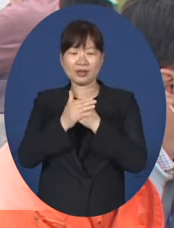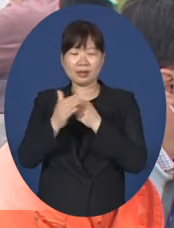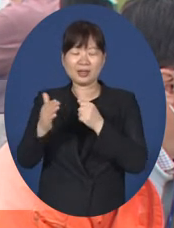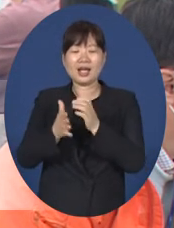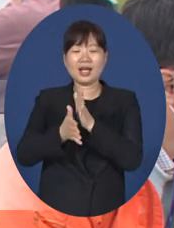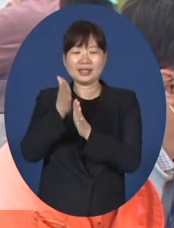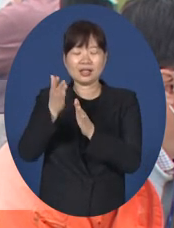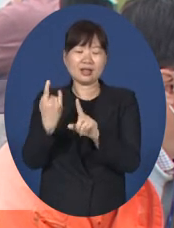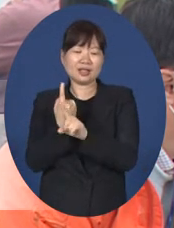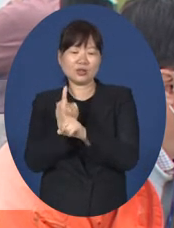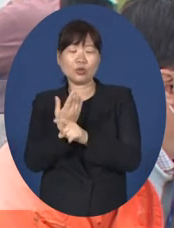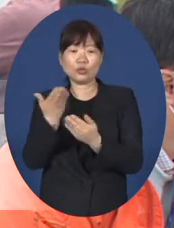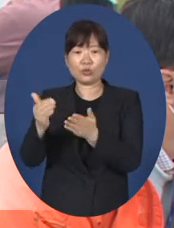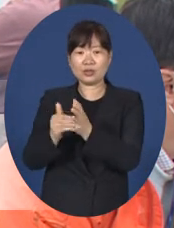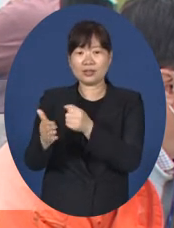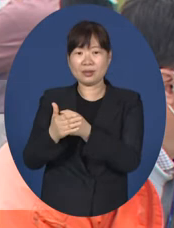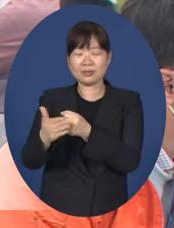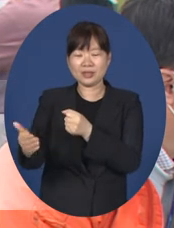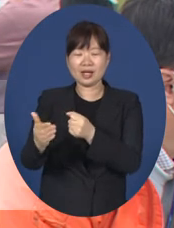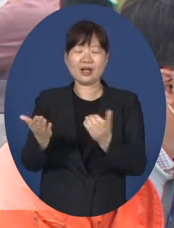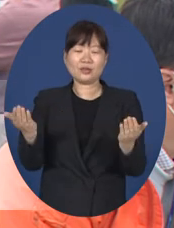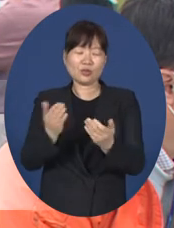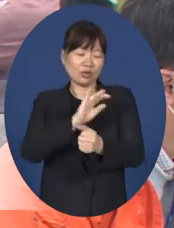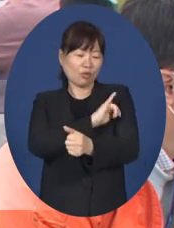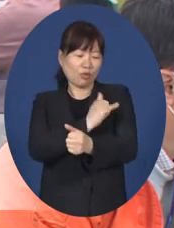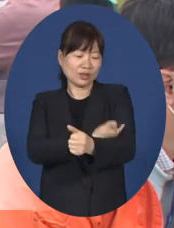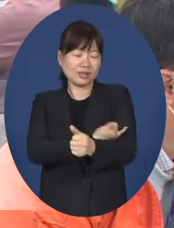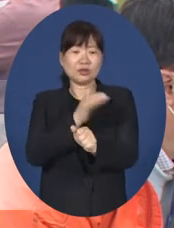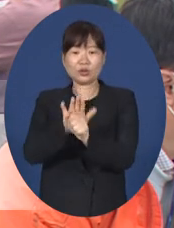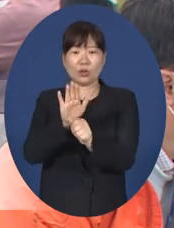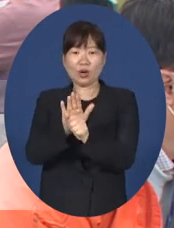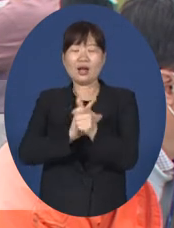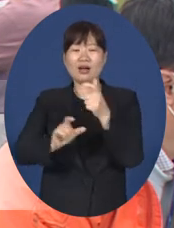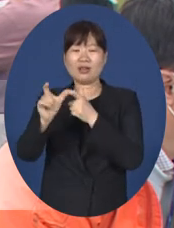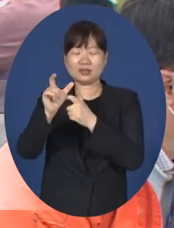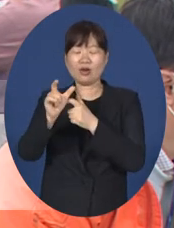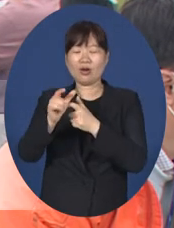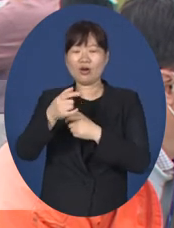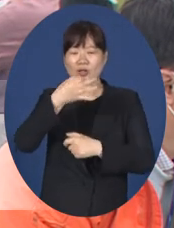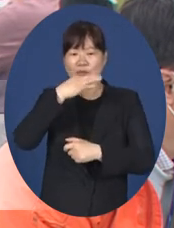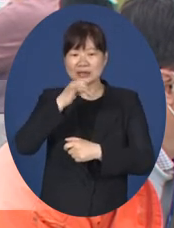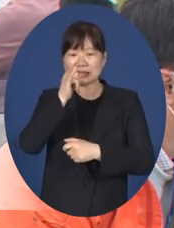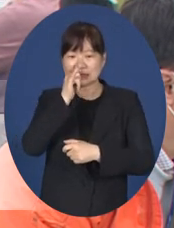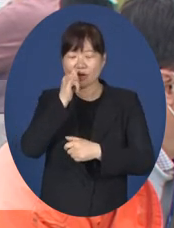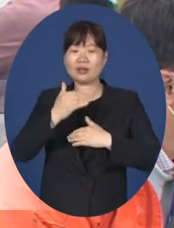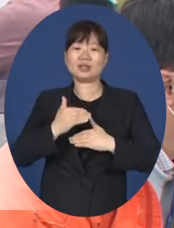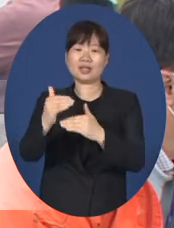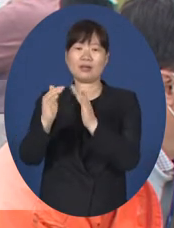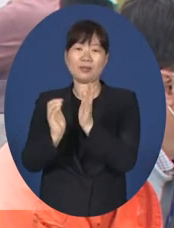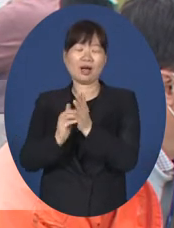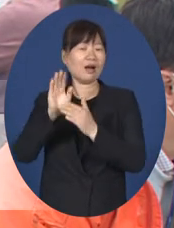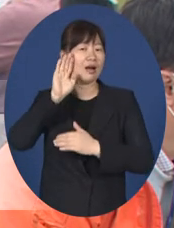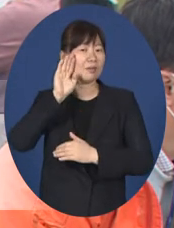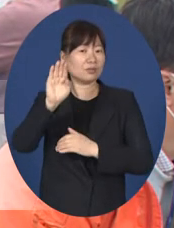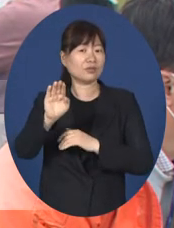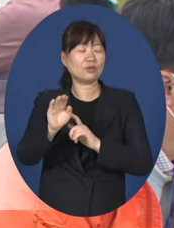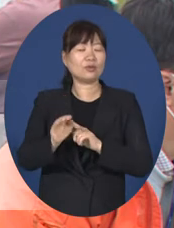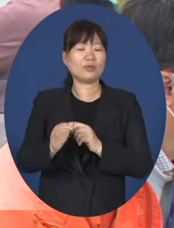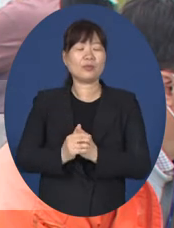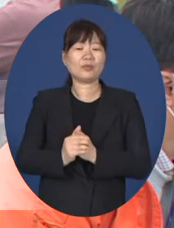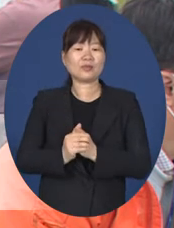시설 개선을 통해서 조금이나마 이제 노동 권익 차원에서 좀 향상될 수 있게끔 진행이 되어 왔던 거고요. 앞으로도